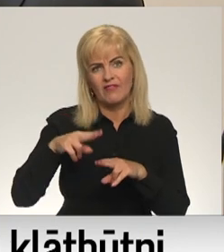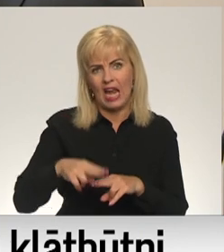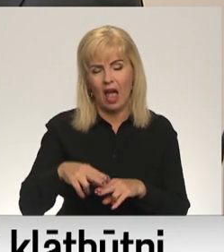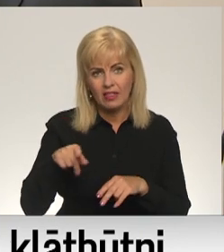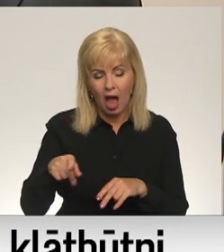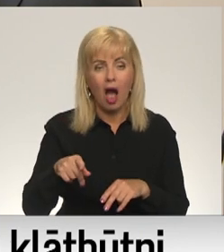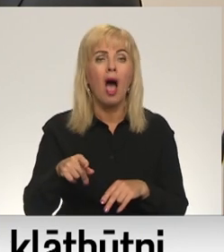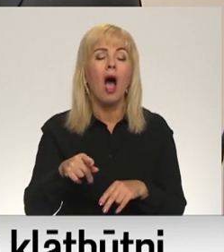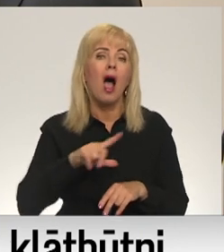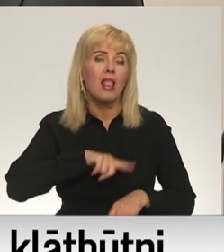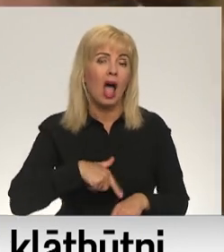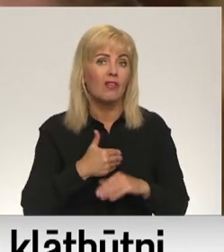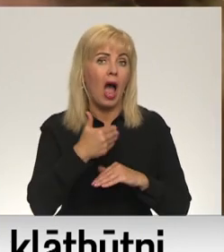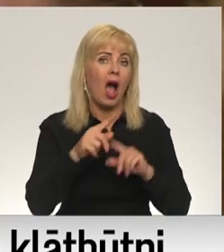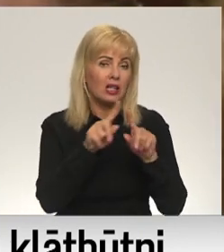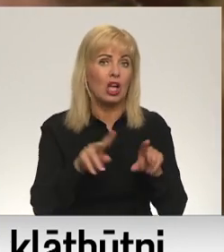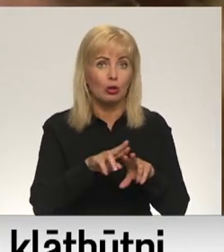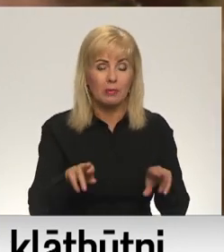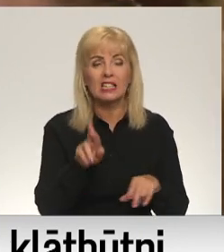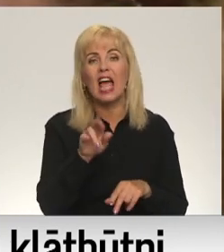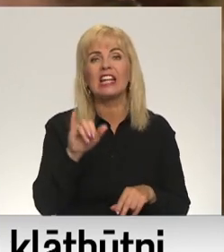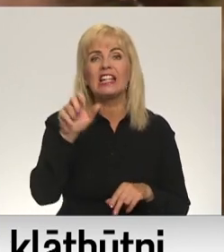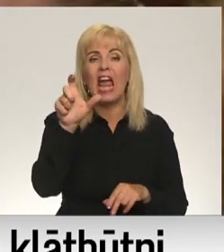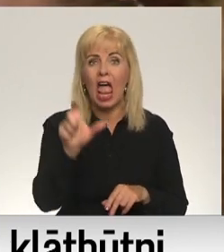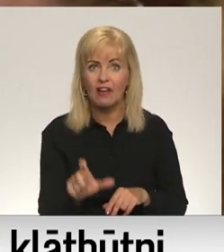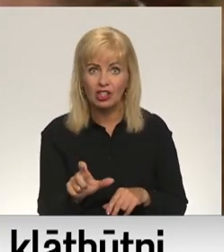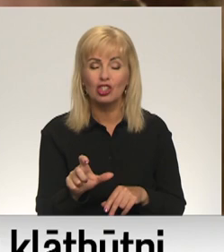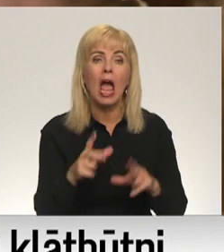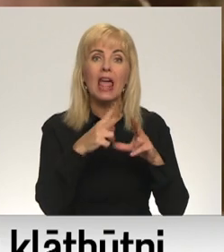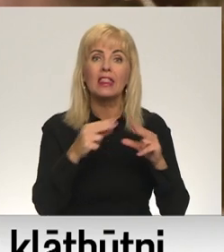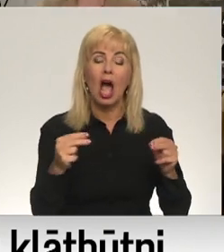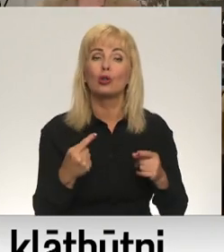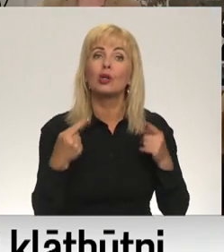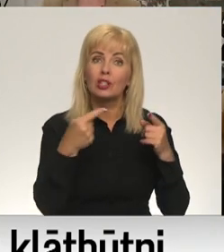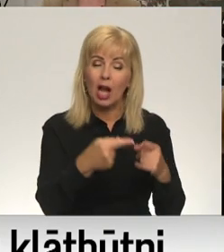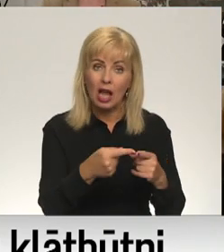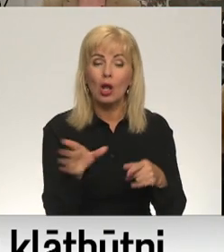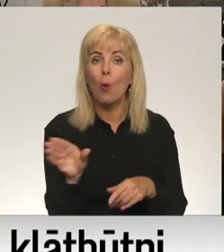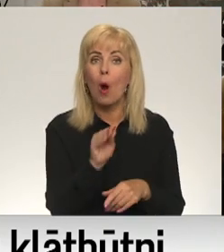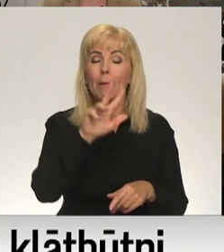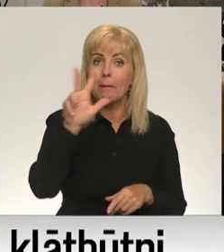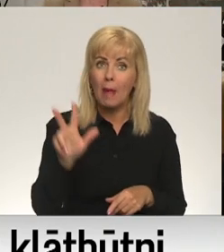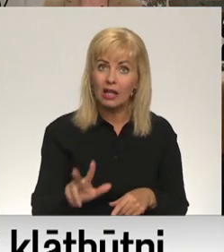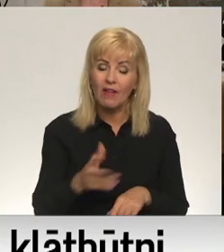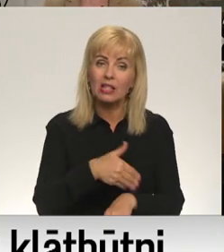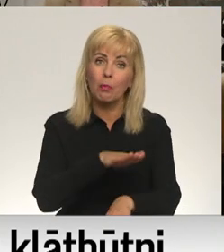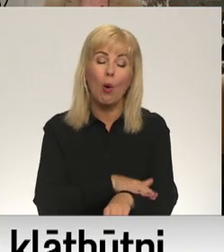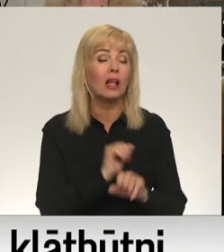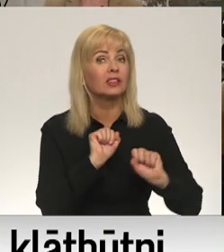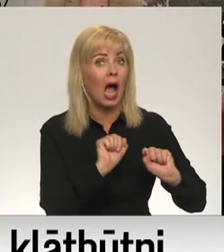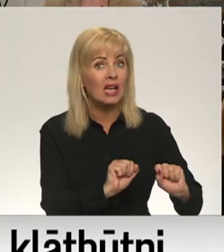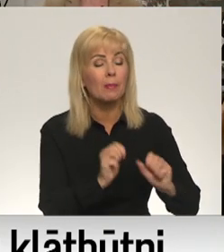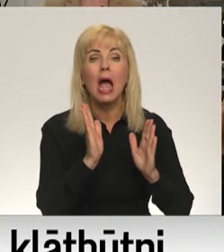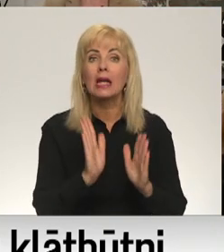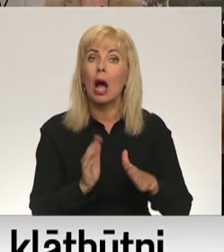Tikmēr Latvijas ārlietu ministrs Edgars Rinkevičs uzsvēra, ka NATO stratēģijai Baltijas valstu un Polijas aizsardzībā